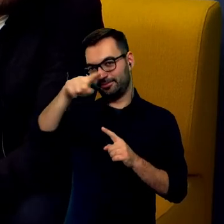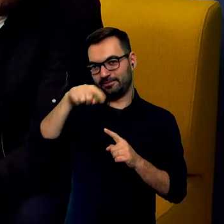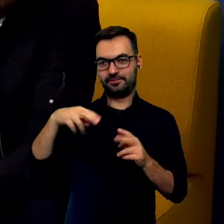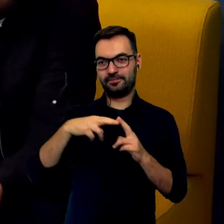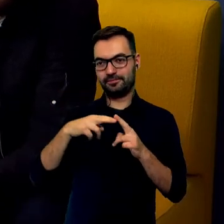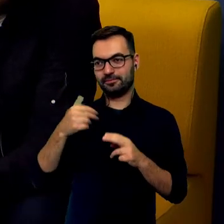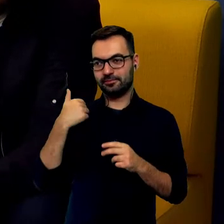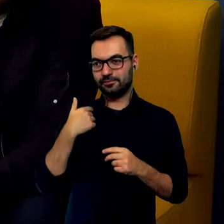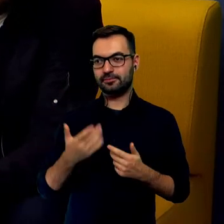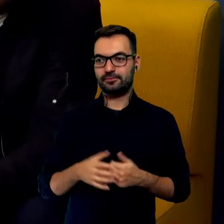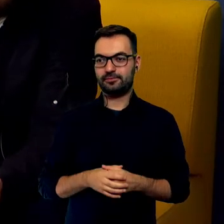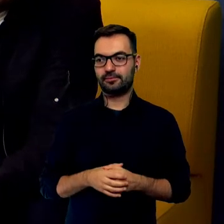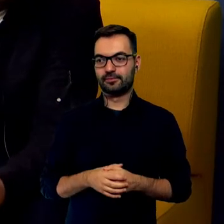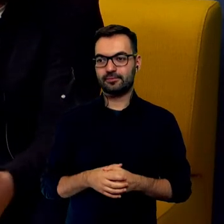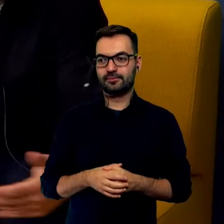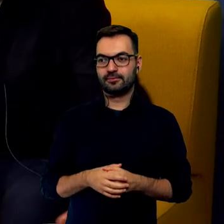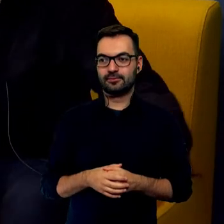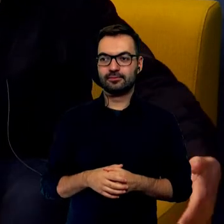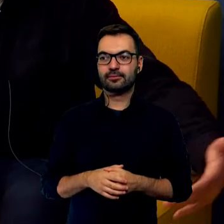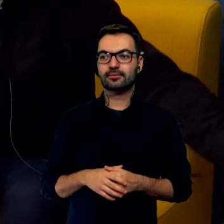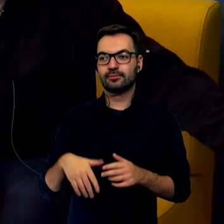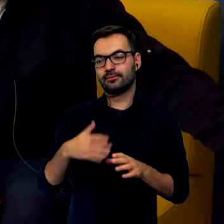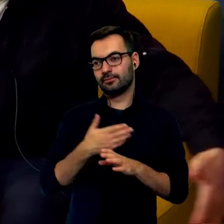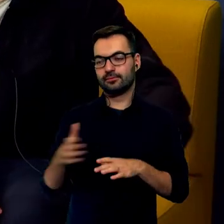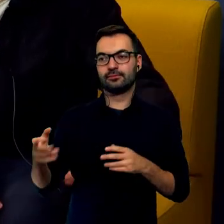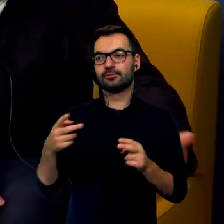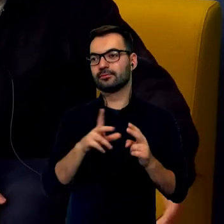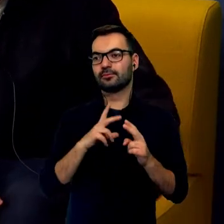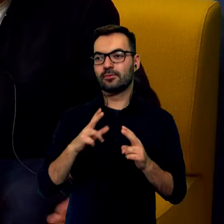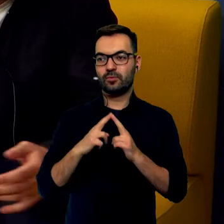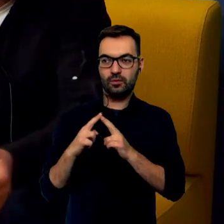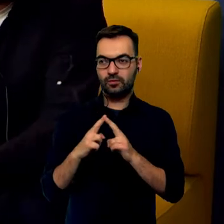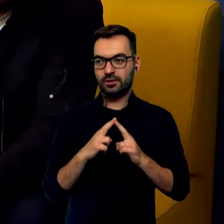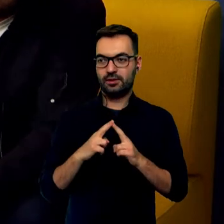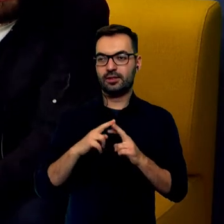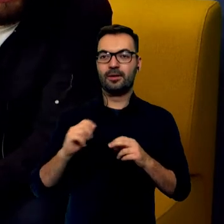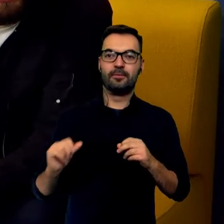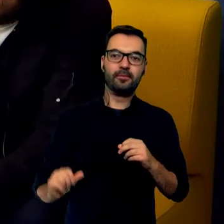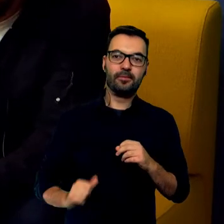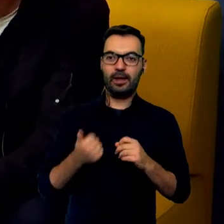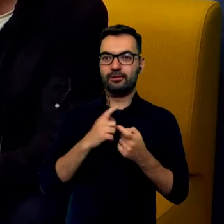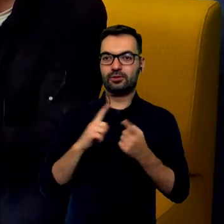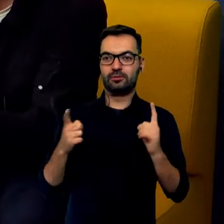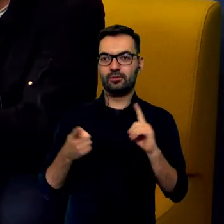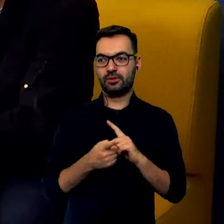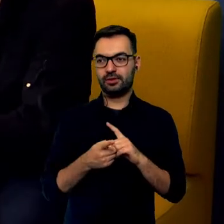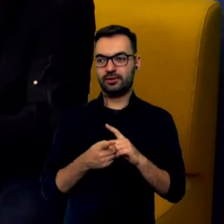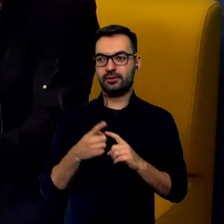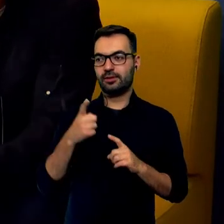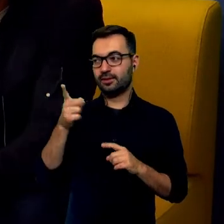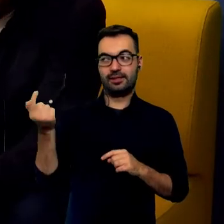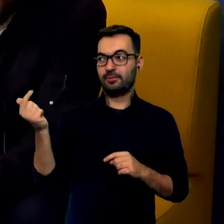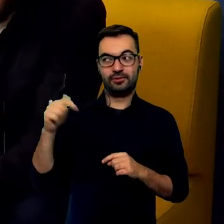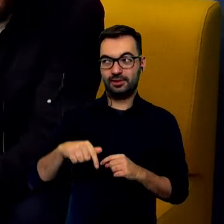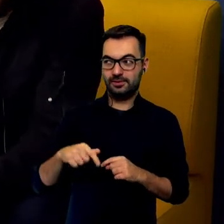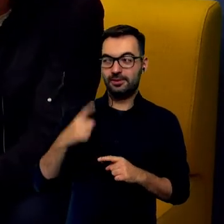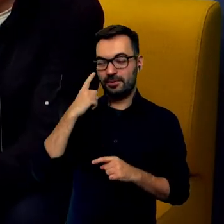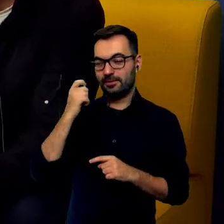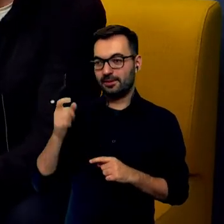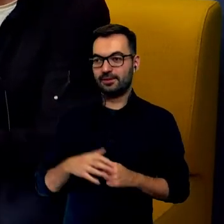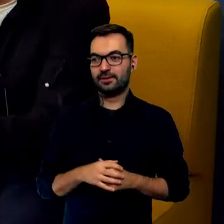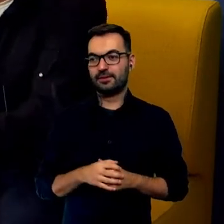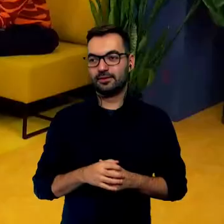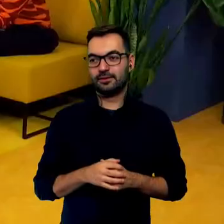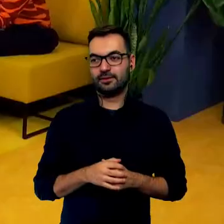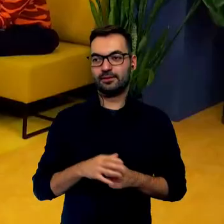skontaktowaliśmy z Dawidem, no i tak wtedy już jakoś tam poszło. Umówiliśmy się, jakieś pierwsze spotkanie, na które nie przyszedłeś, jak pamiętam,